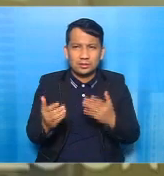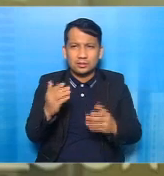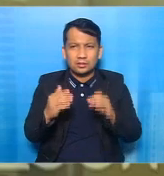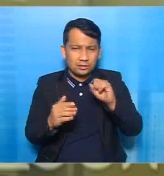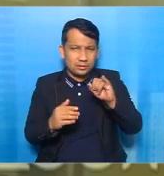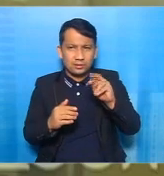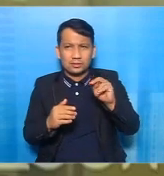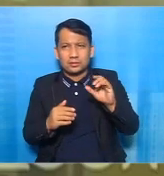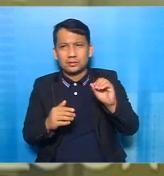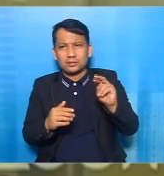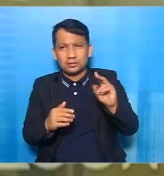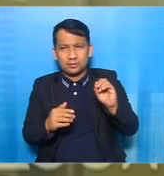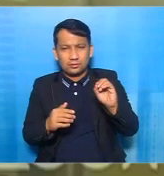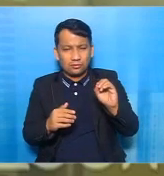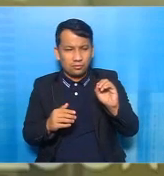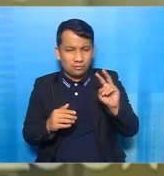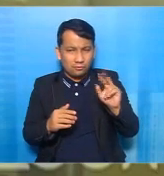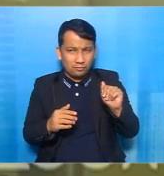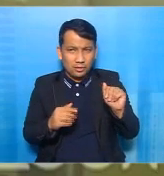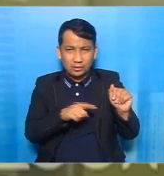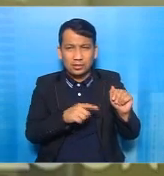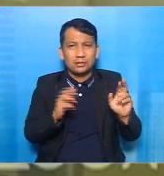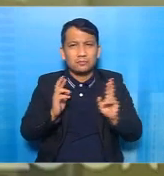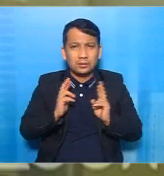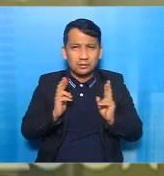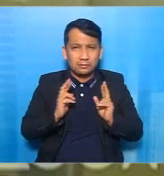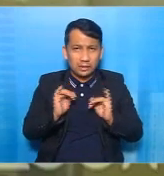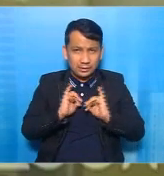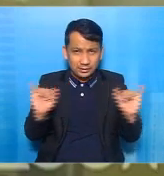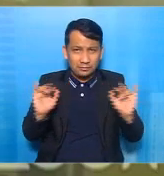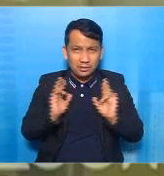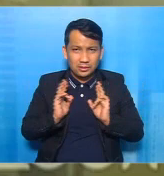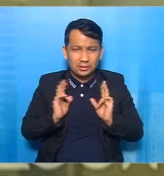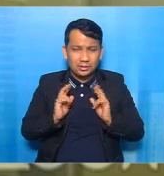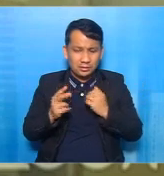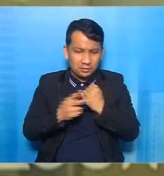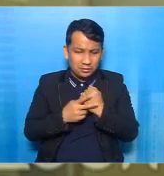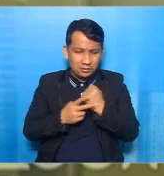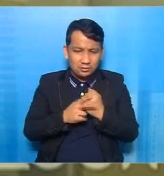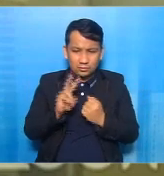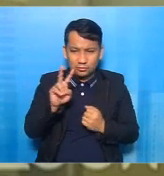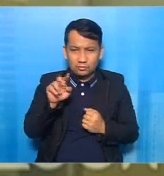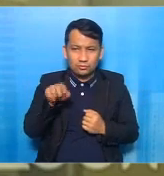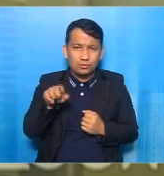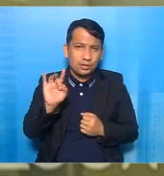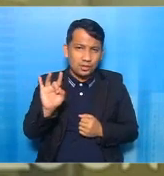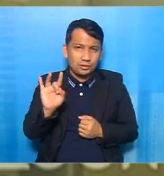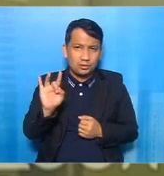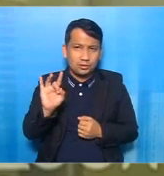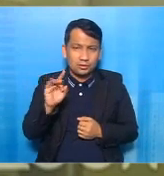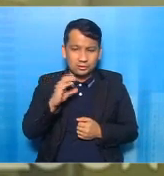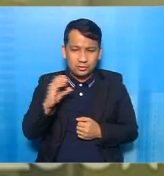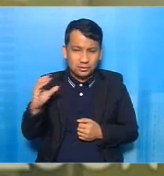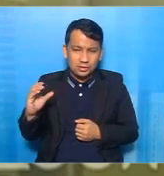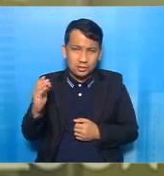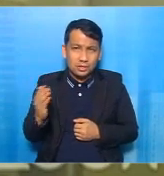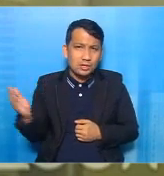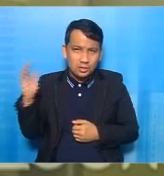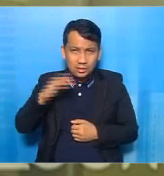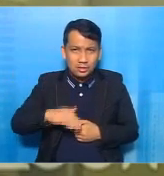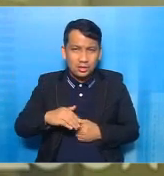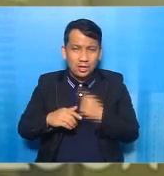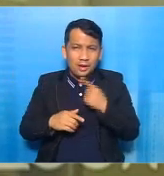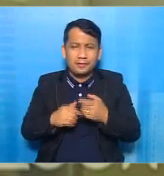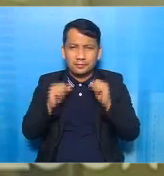Sinovac vaccines only need refrigerator conditions. So if they were kept at 2 to 8 degrees all throughout that